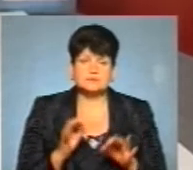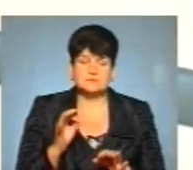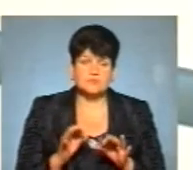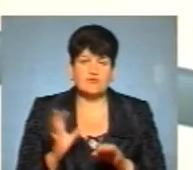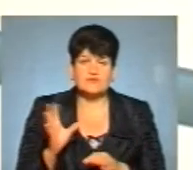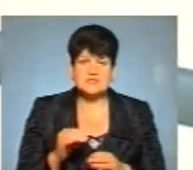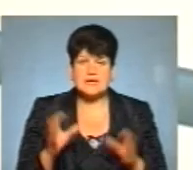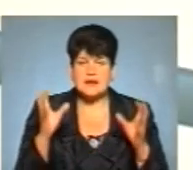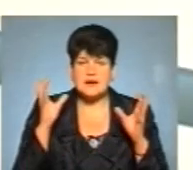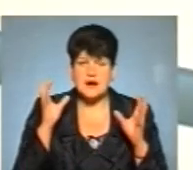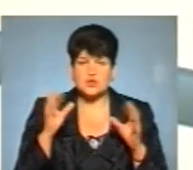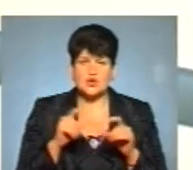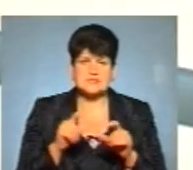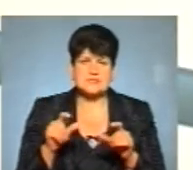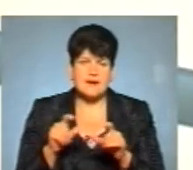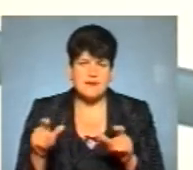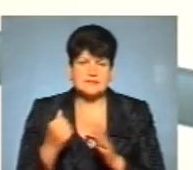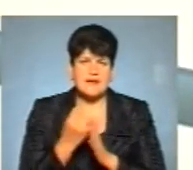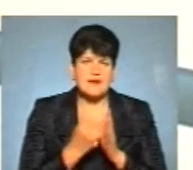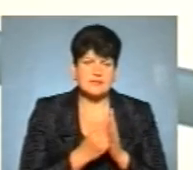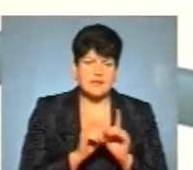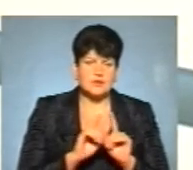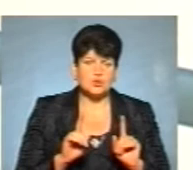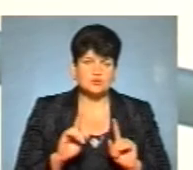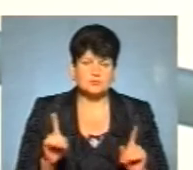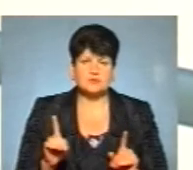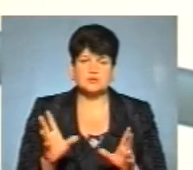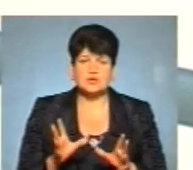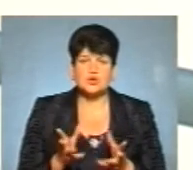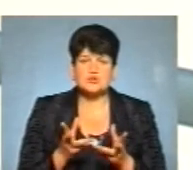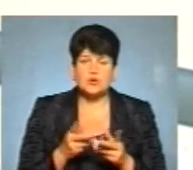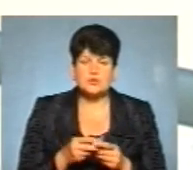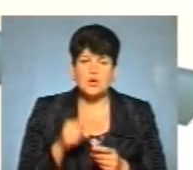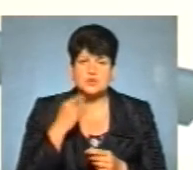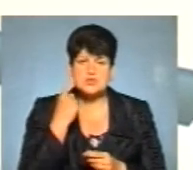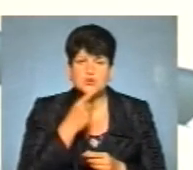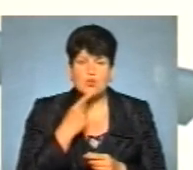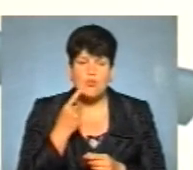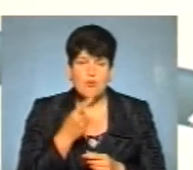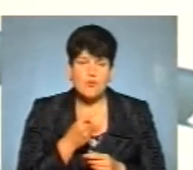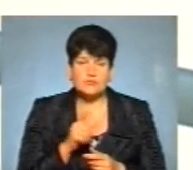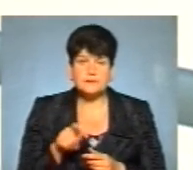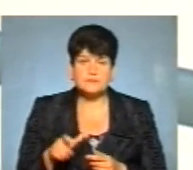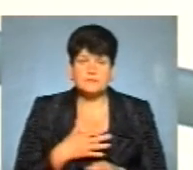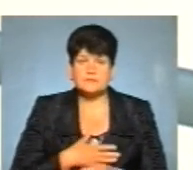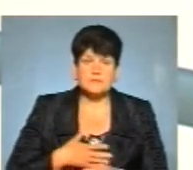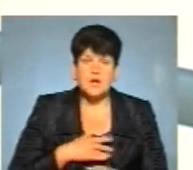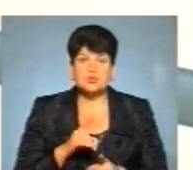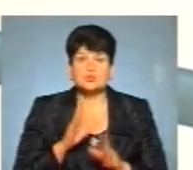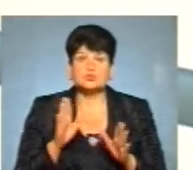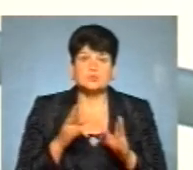всі радіостанції чи там канали, особливо ті, які розраховані на російськомовний контент, були на сполох, а що ж ми